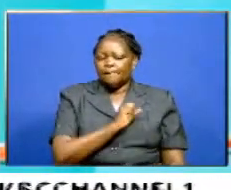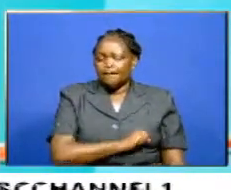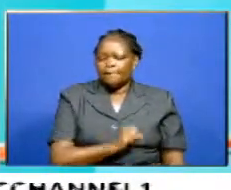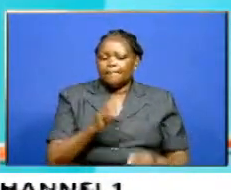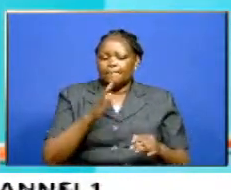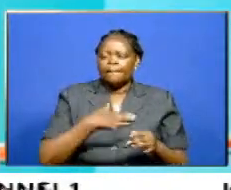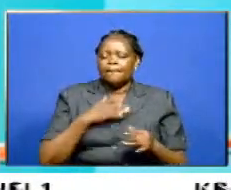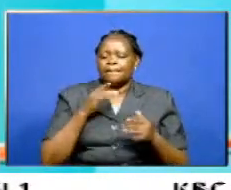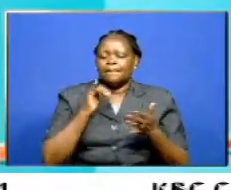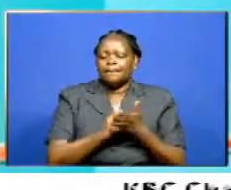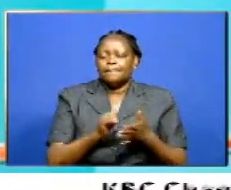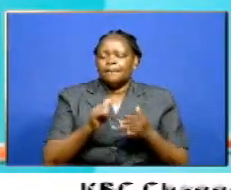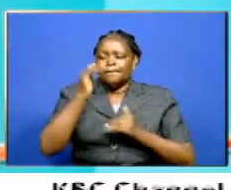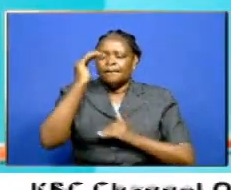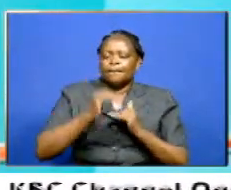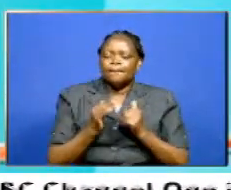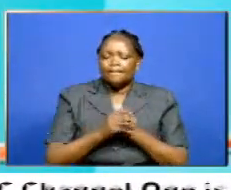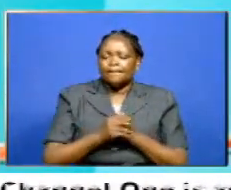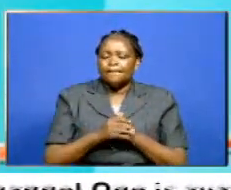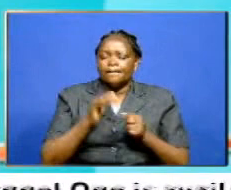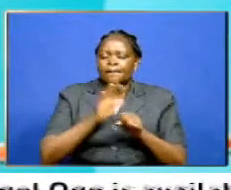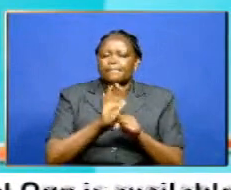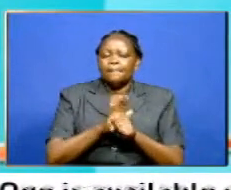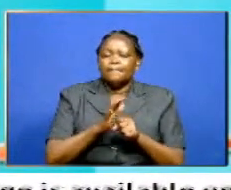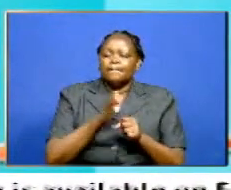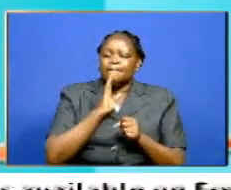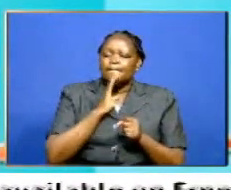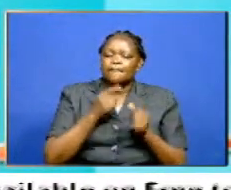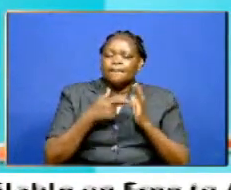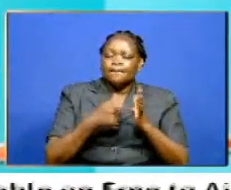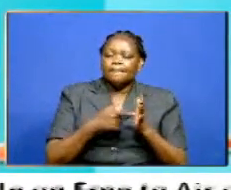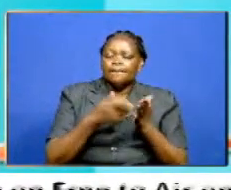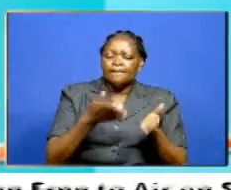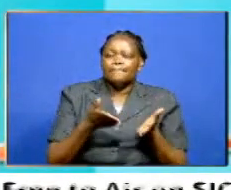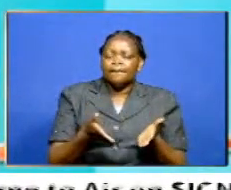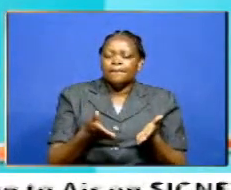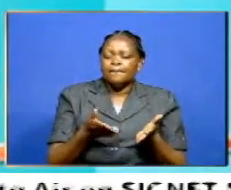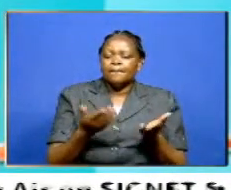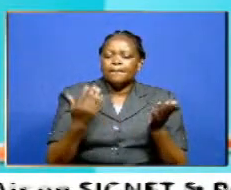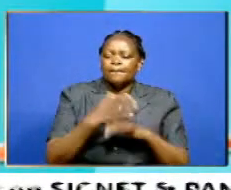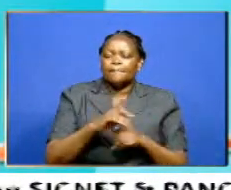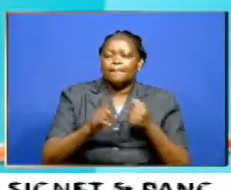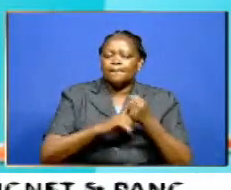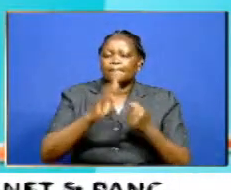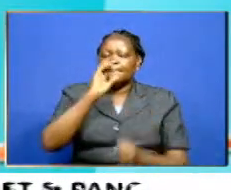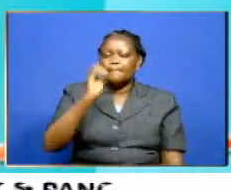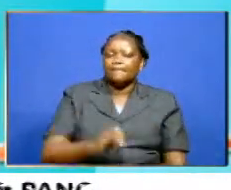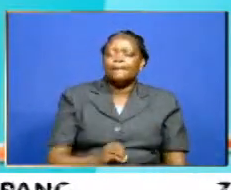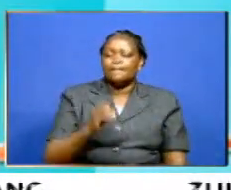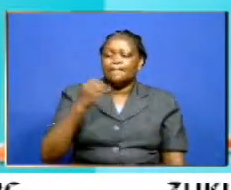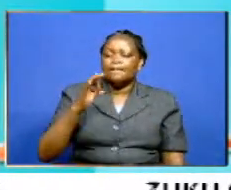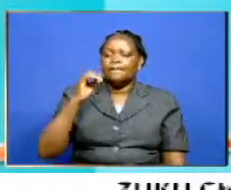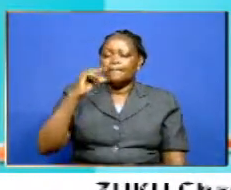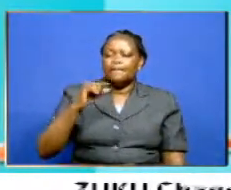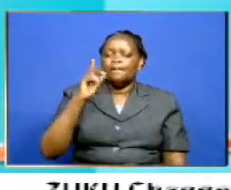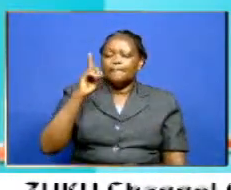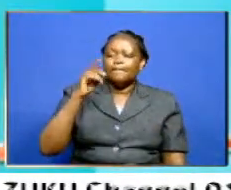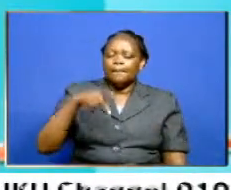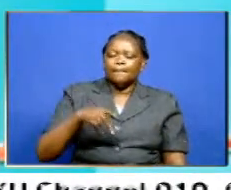reduce too much borrowing ambayo like kwa sasa imepita 60% of our GDP, na wakati